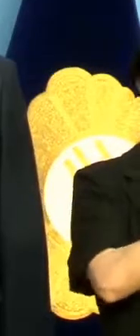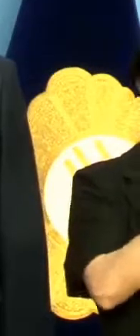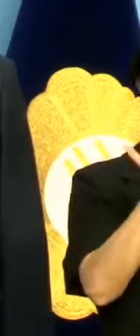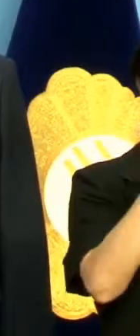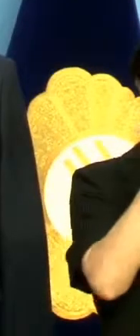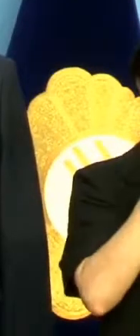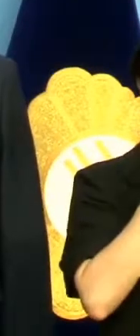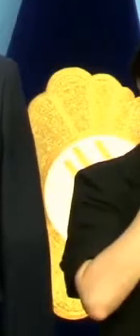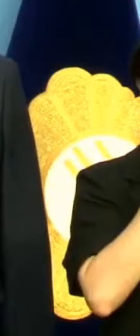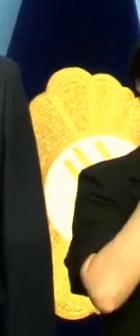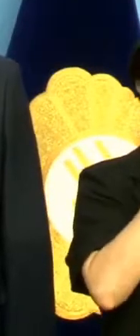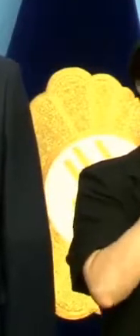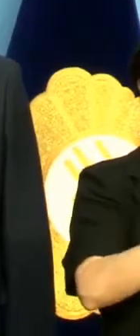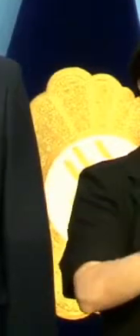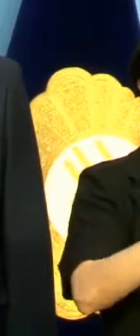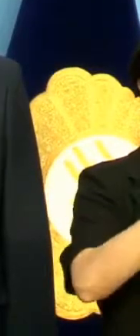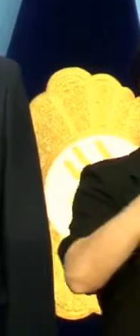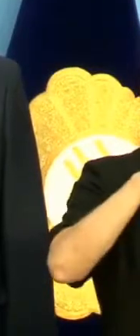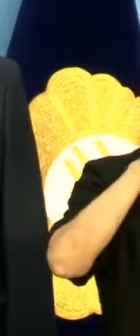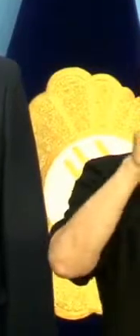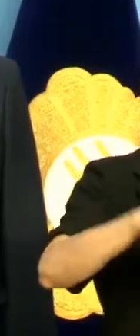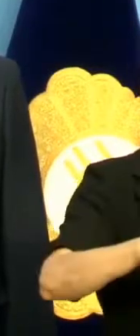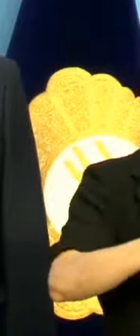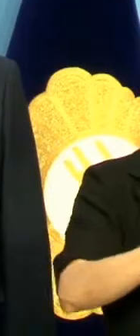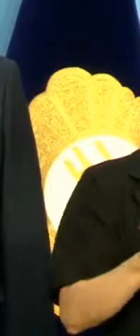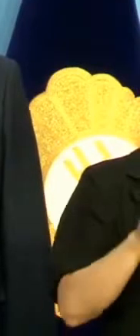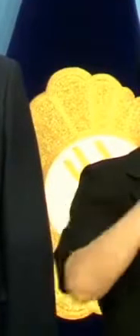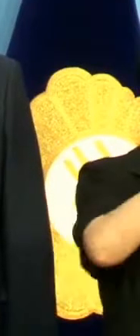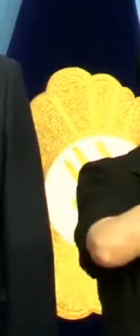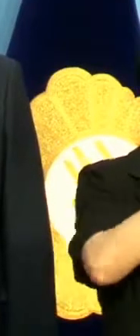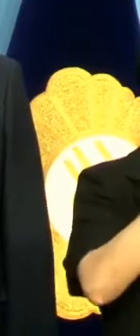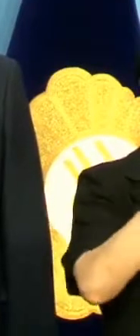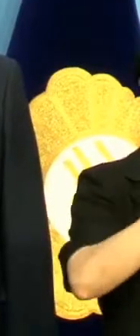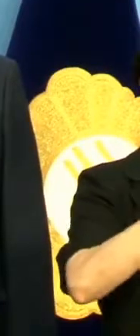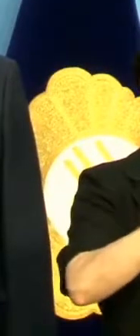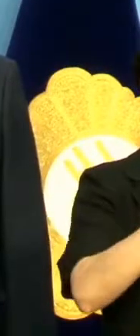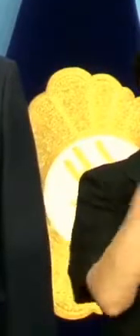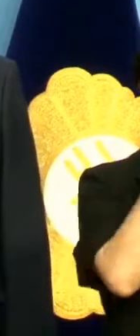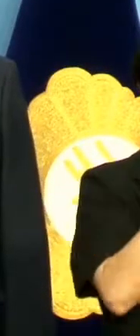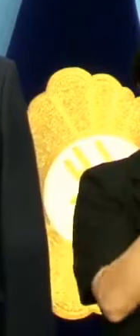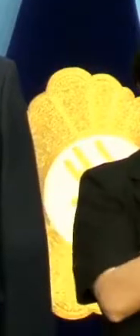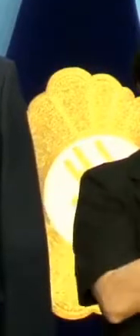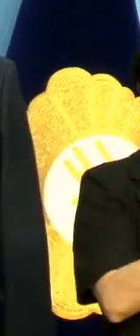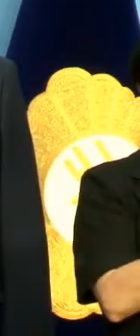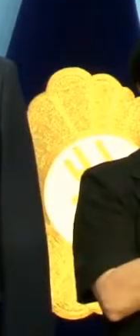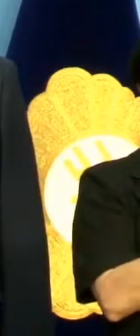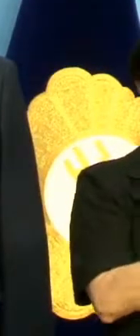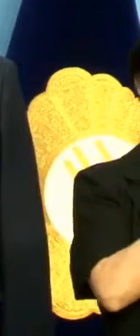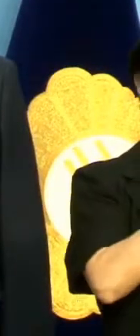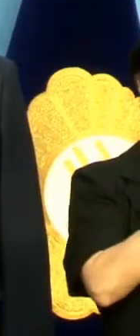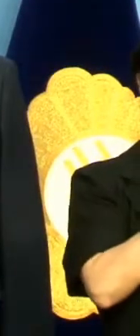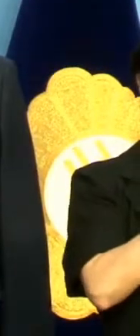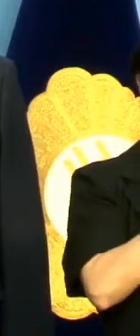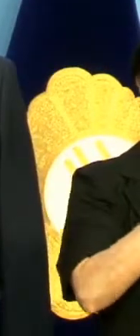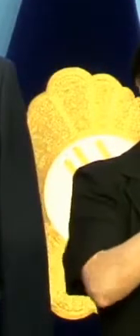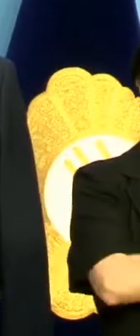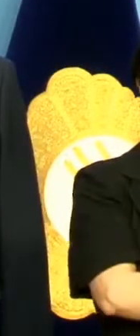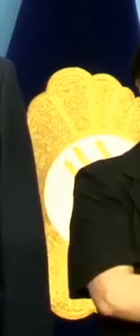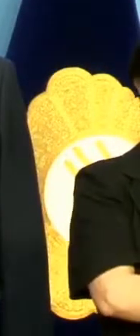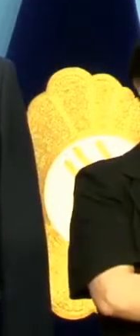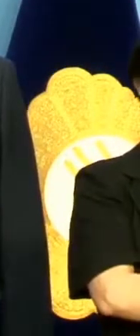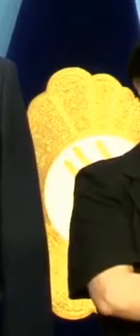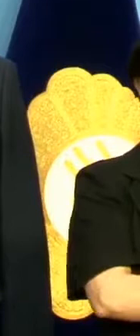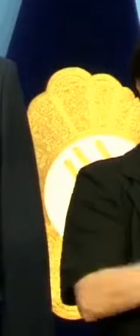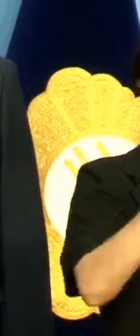없는지 덩 이상 지거 형과 이스타항공 에 대해서 조사했고 이상 직원과 관련해서 행정 페임